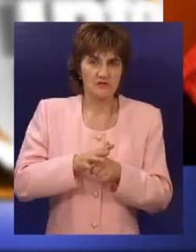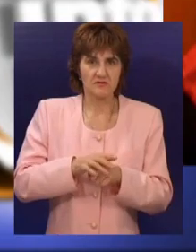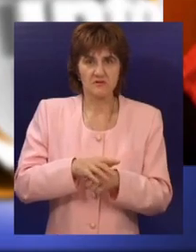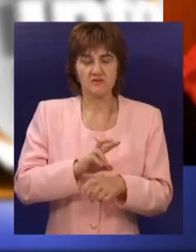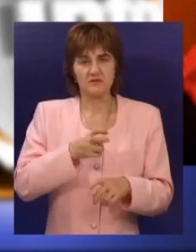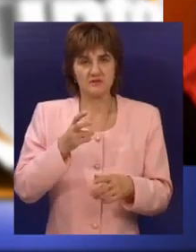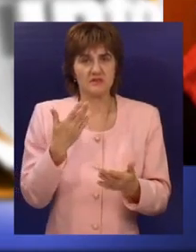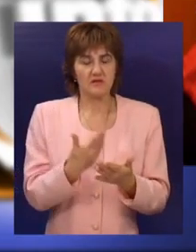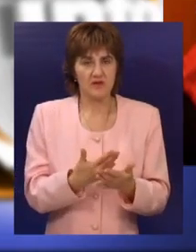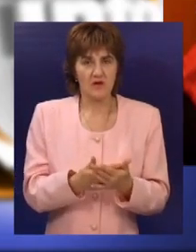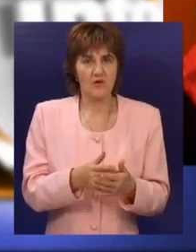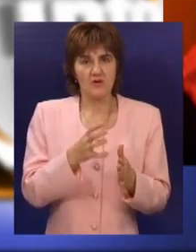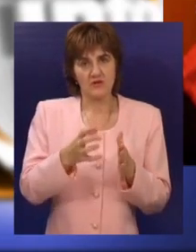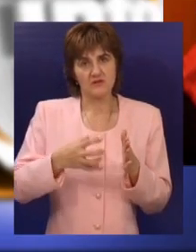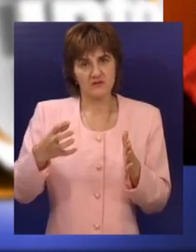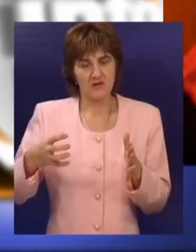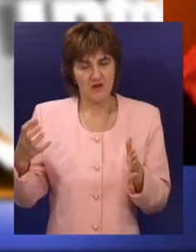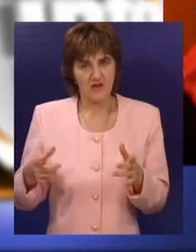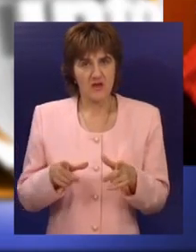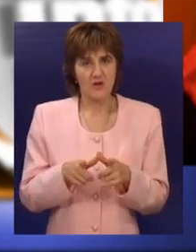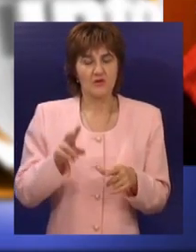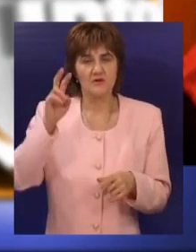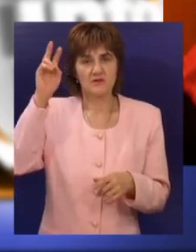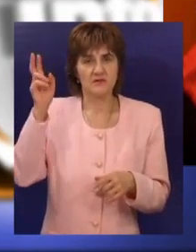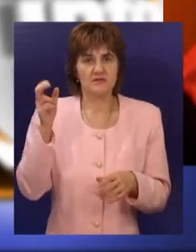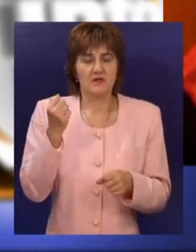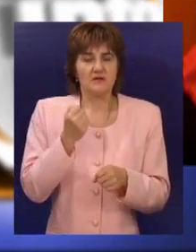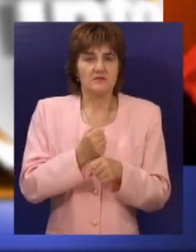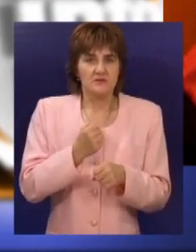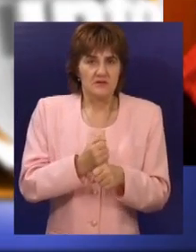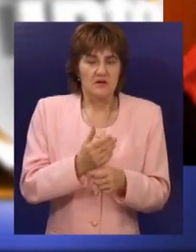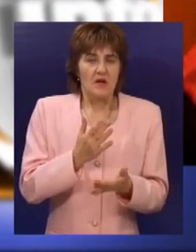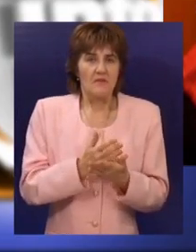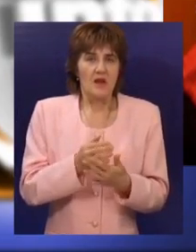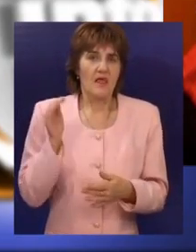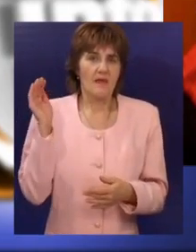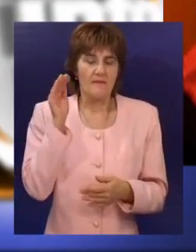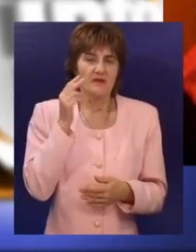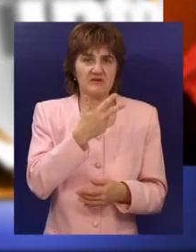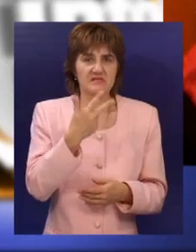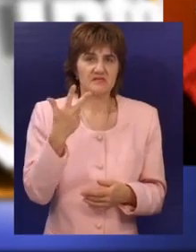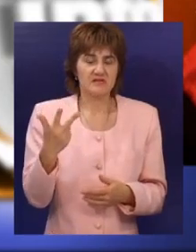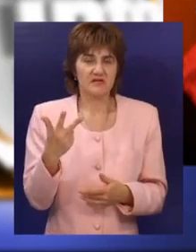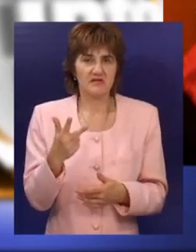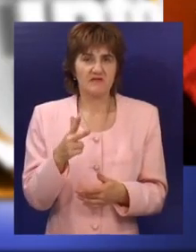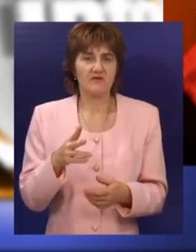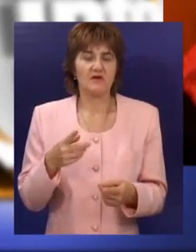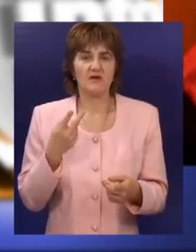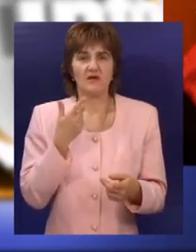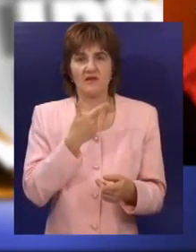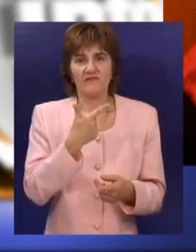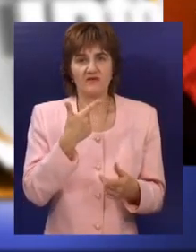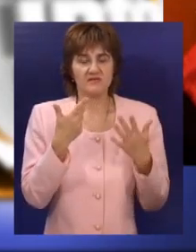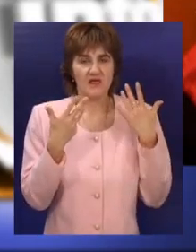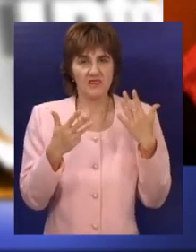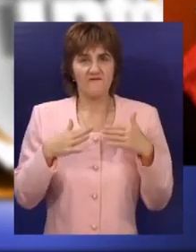postupku. Za prvih 9 mjeseci u Centru za socijalni rad prijavljene su 33 žrtve porodičnog